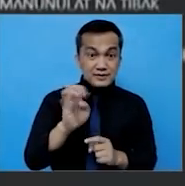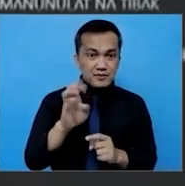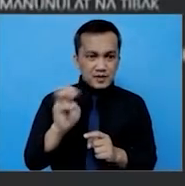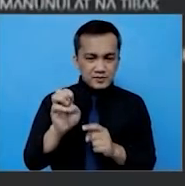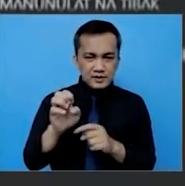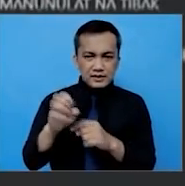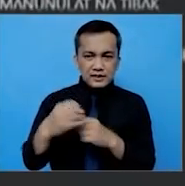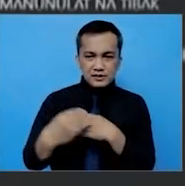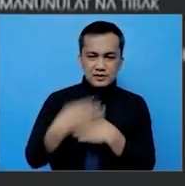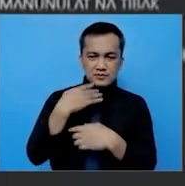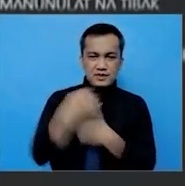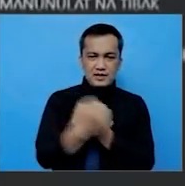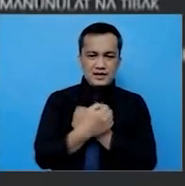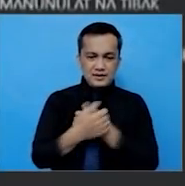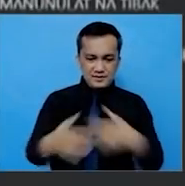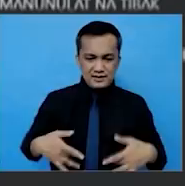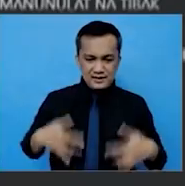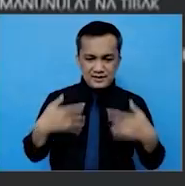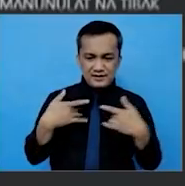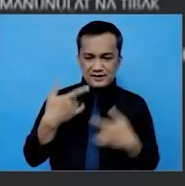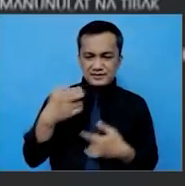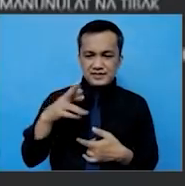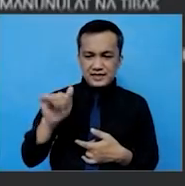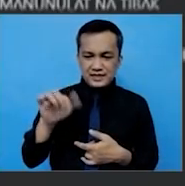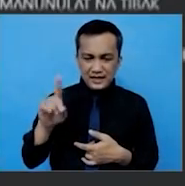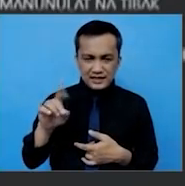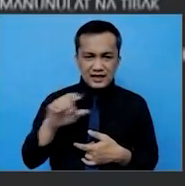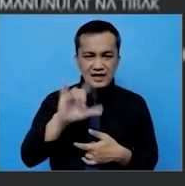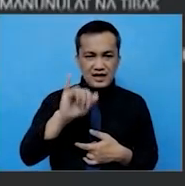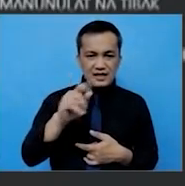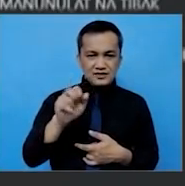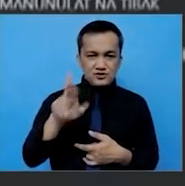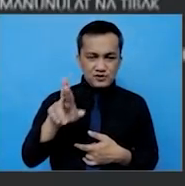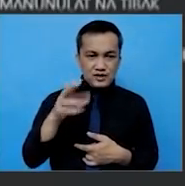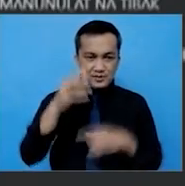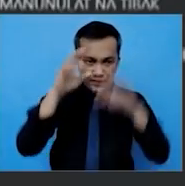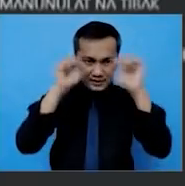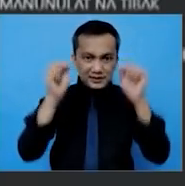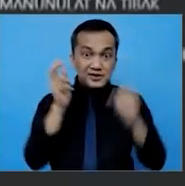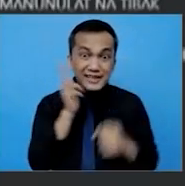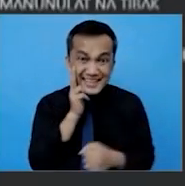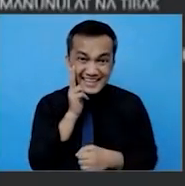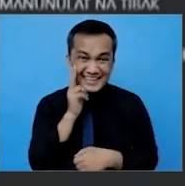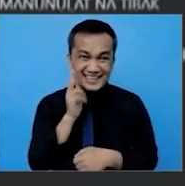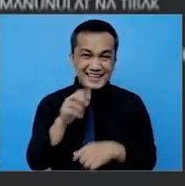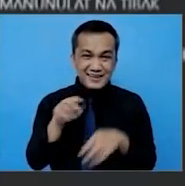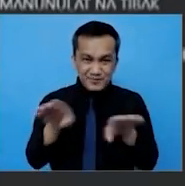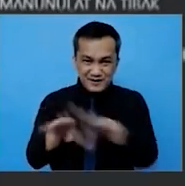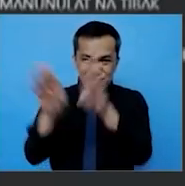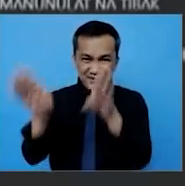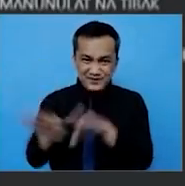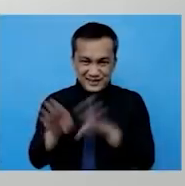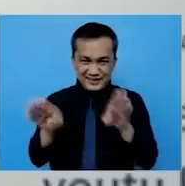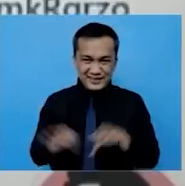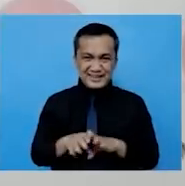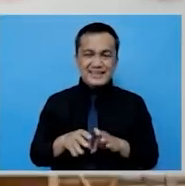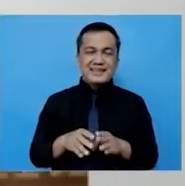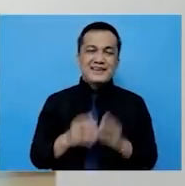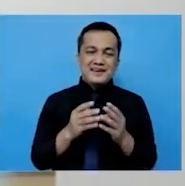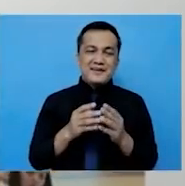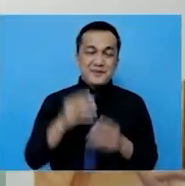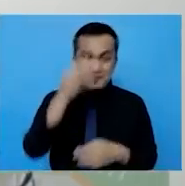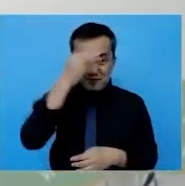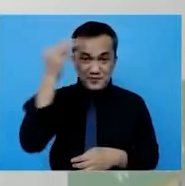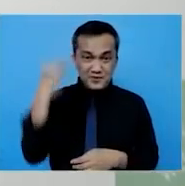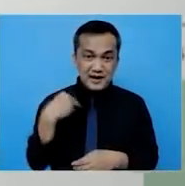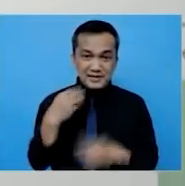na Gerald Anderson, Alger Abrenica, pati si President Duterte, na pare-parehong March ang birthday. Ang online